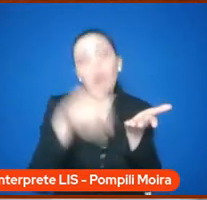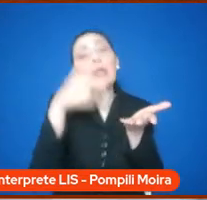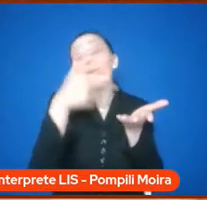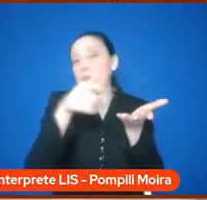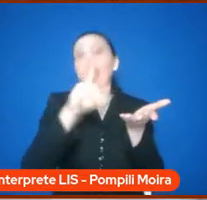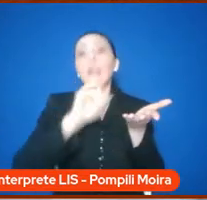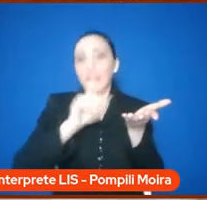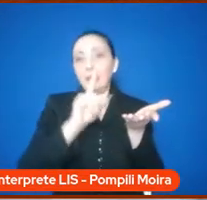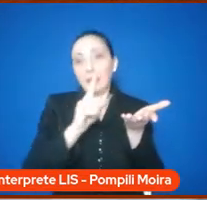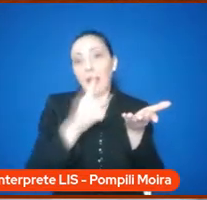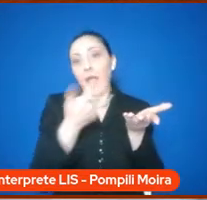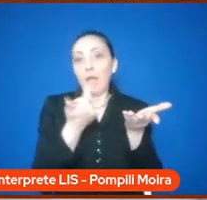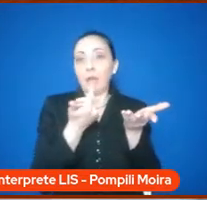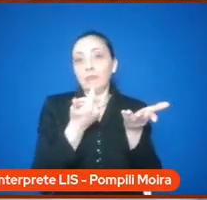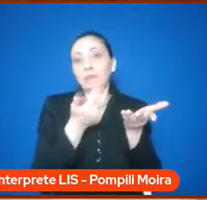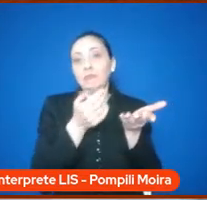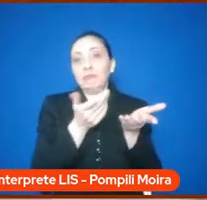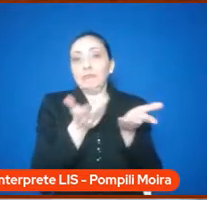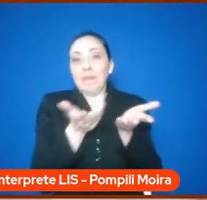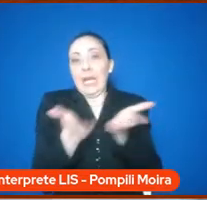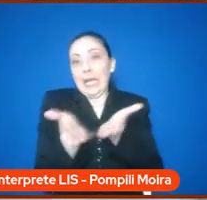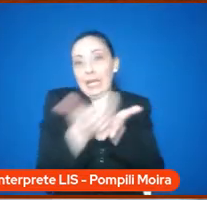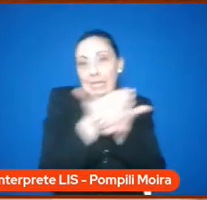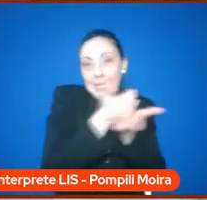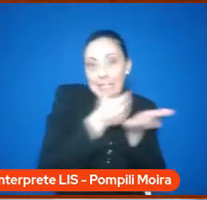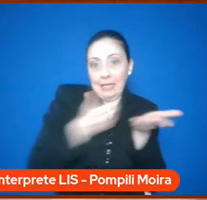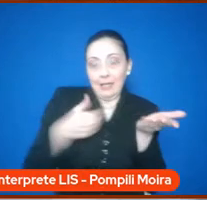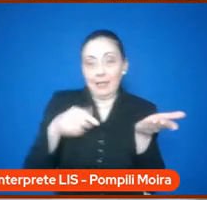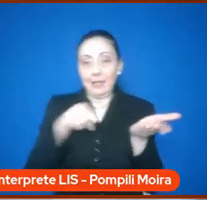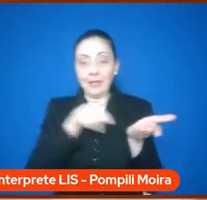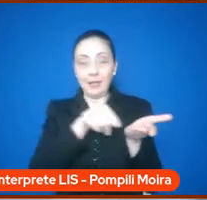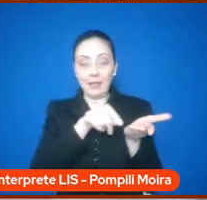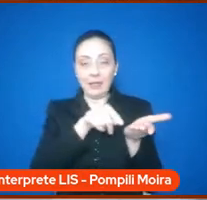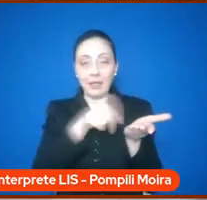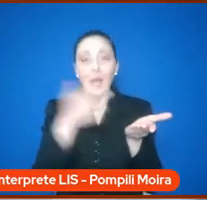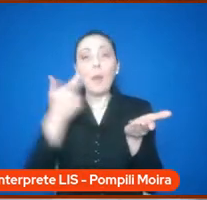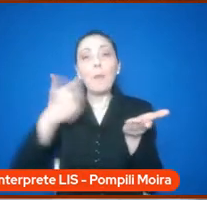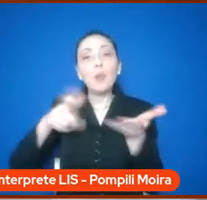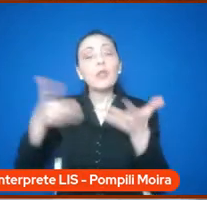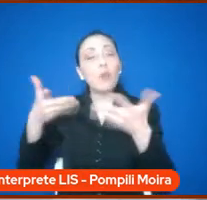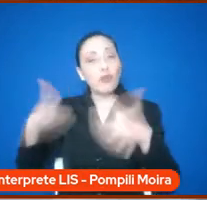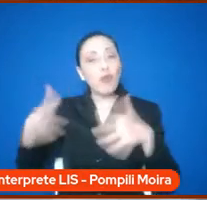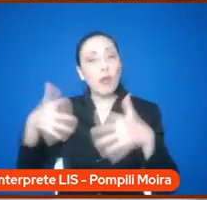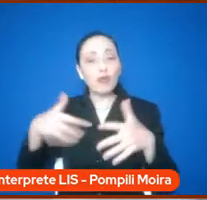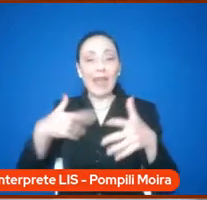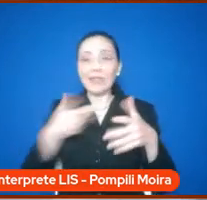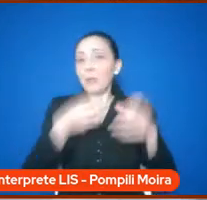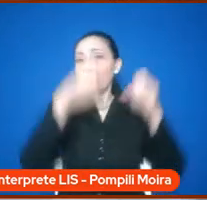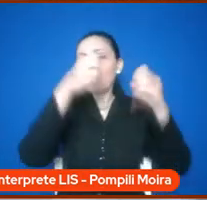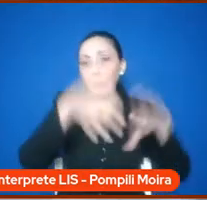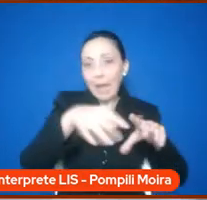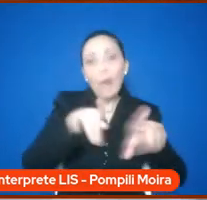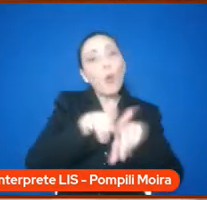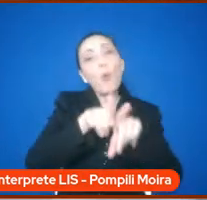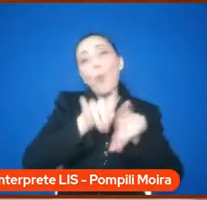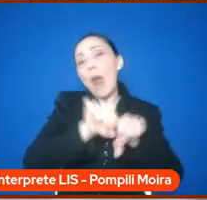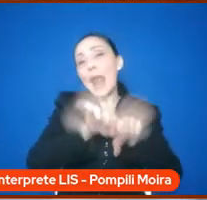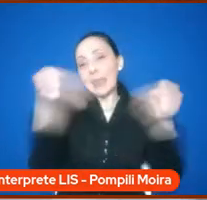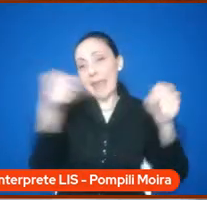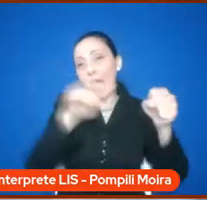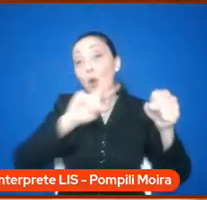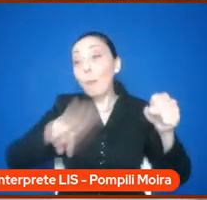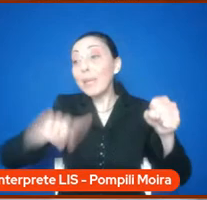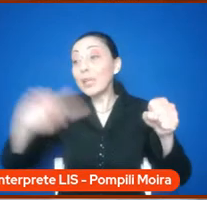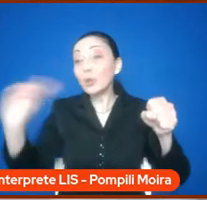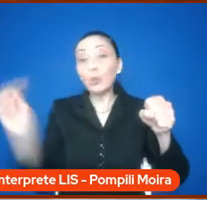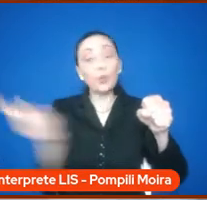umano, come dice il Papa nella Laudato Si, è un danno comunque per tutti, ma poi abbiamo